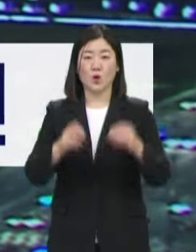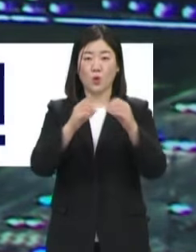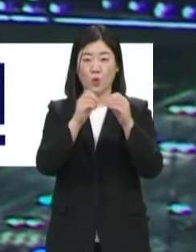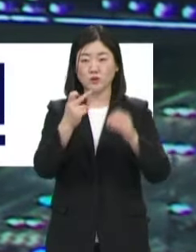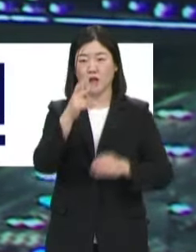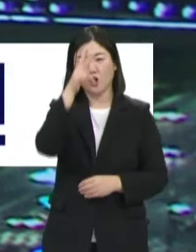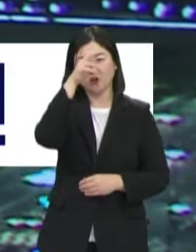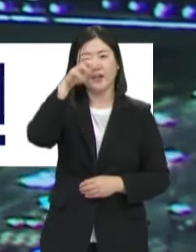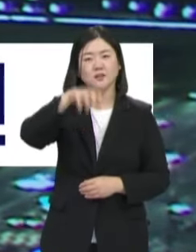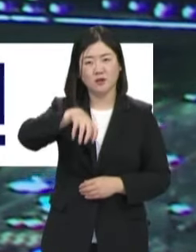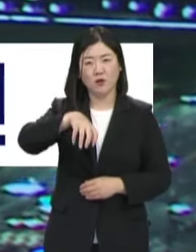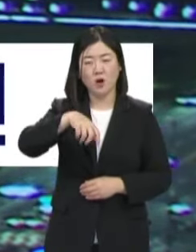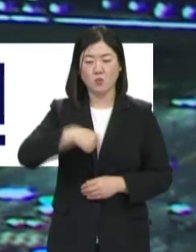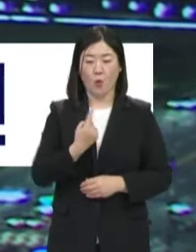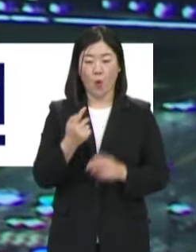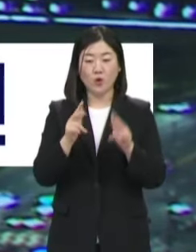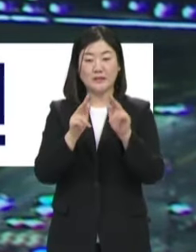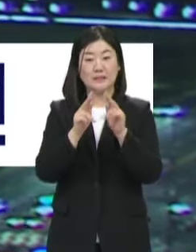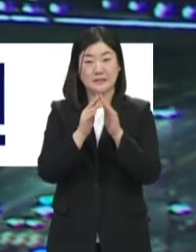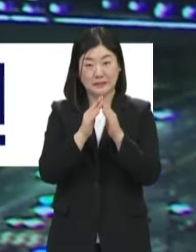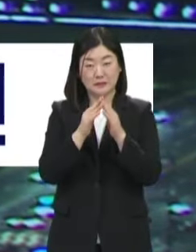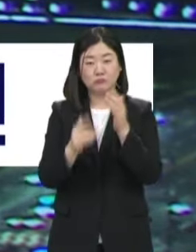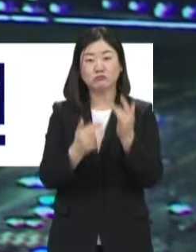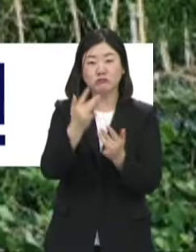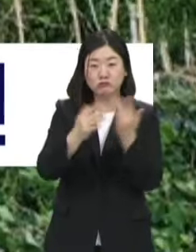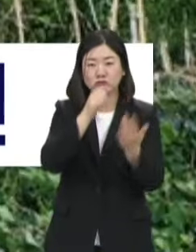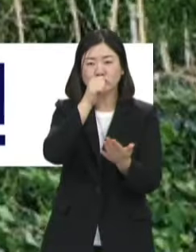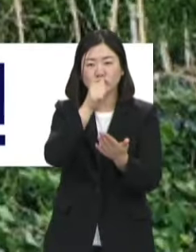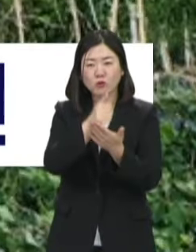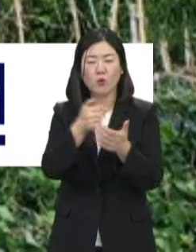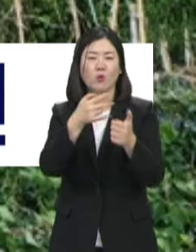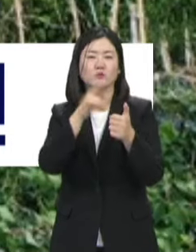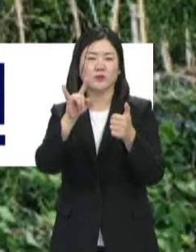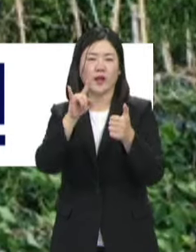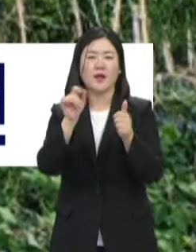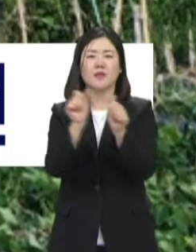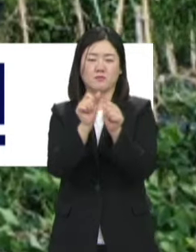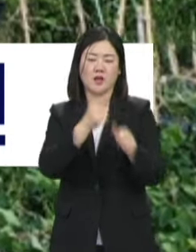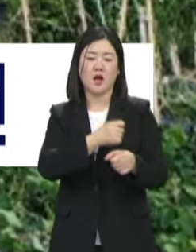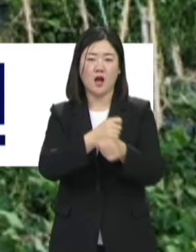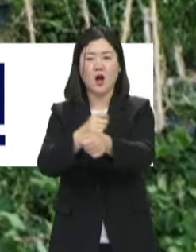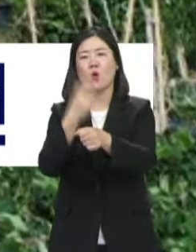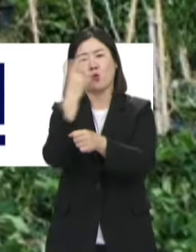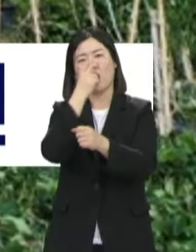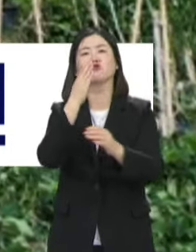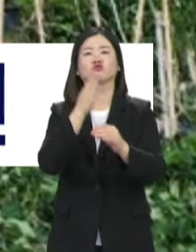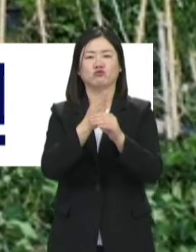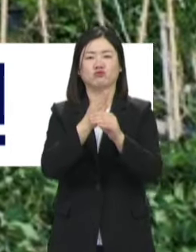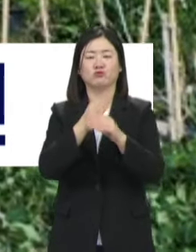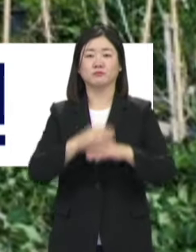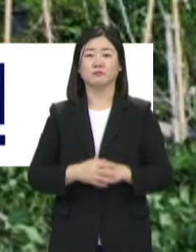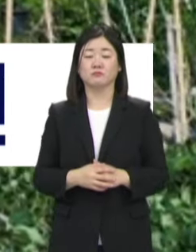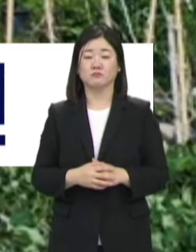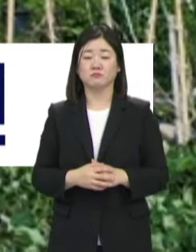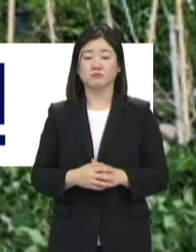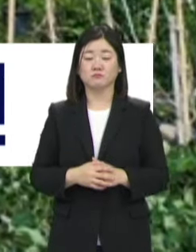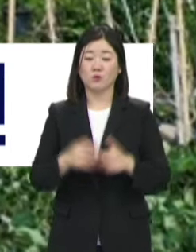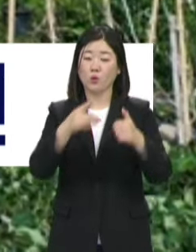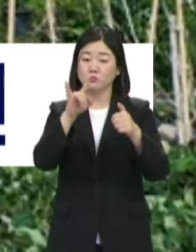논산 경찰서는 본인의 단독 주택에 불을 지른 혐의로 50대 남성을 입건에 조사하고 있습니다